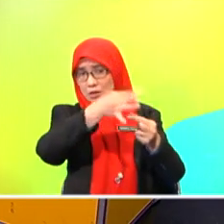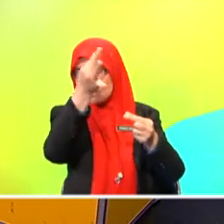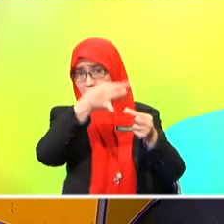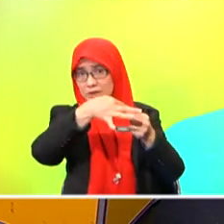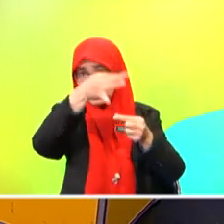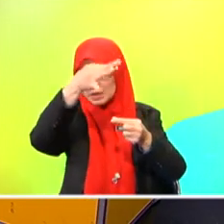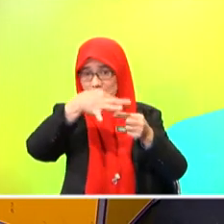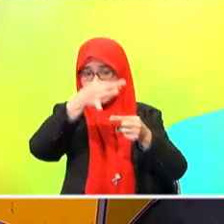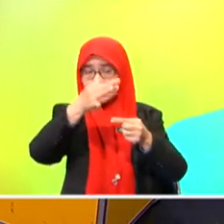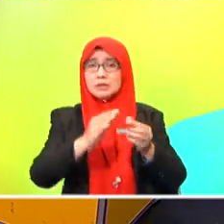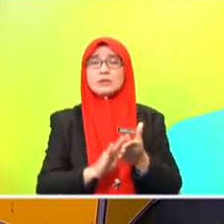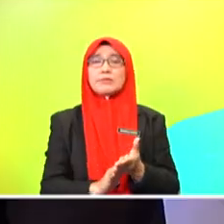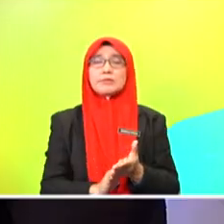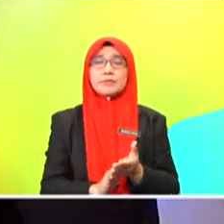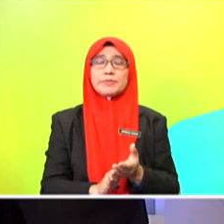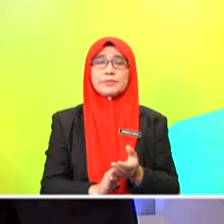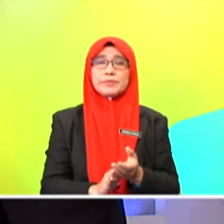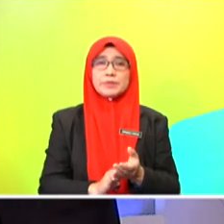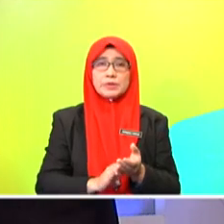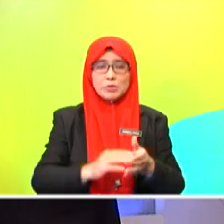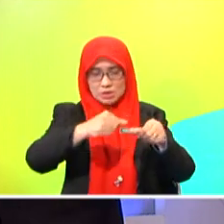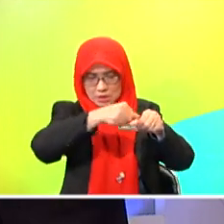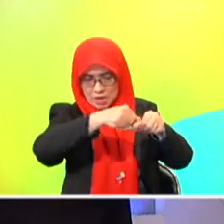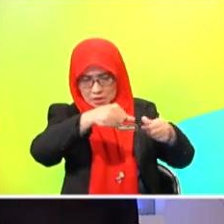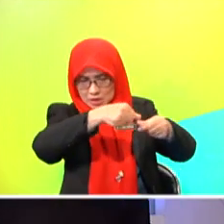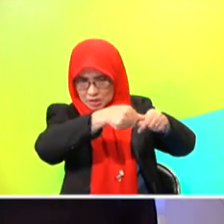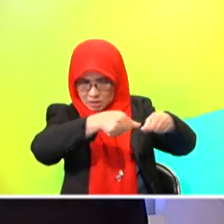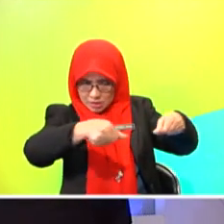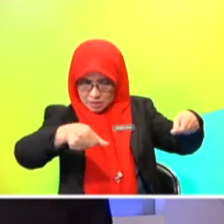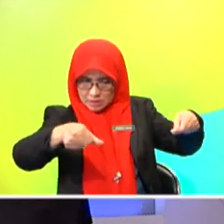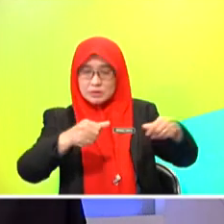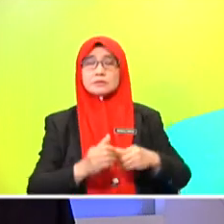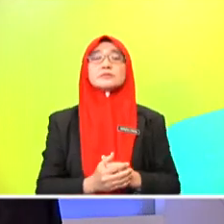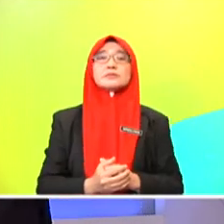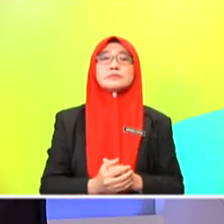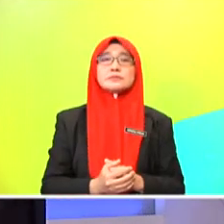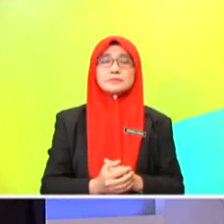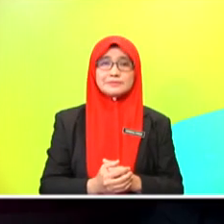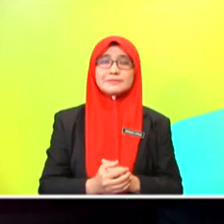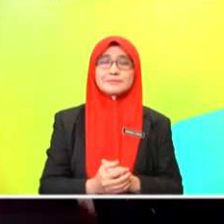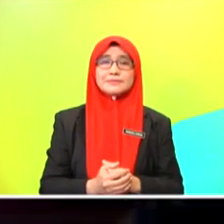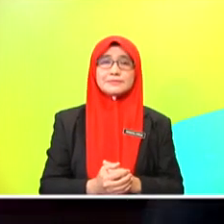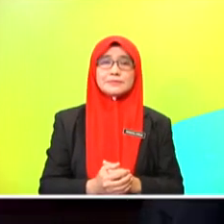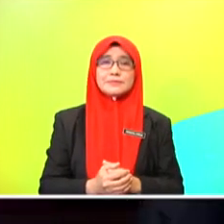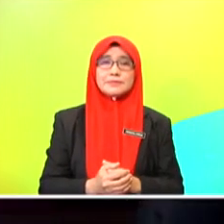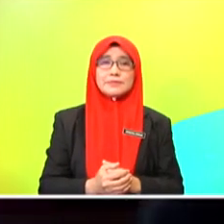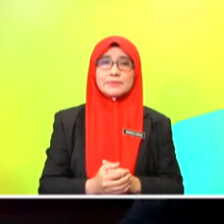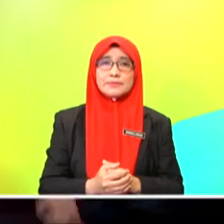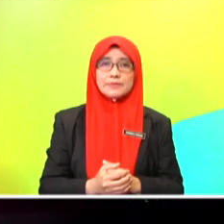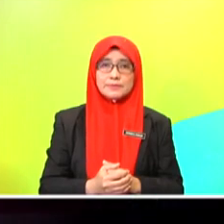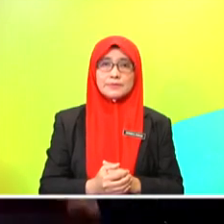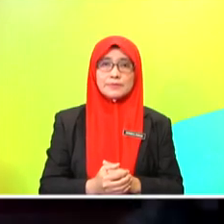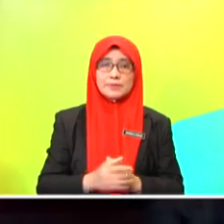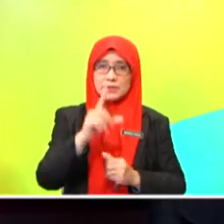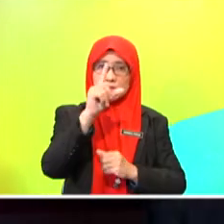belakangnya. Baik. Okey. Cikgu, kita pakai ini ya, murid-murid. Okey. Lekatkan